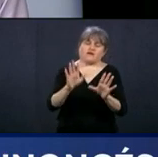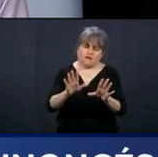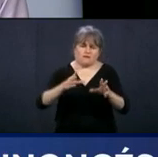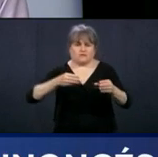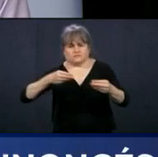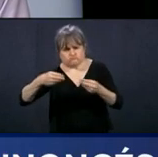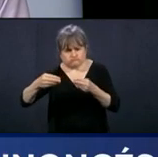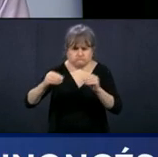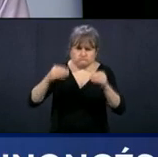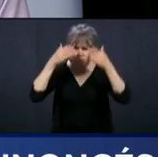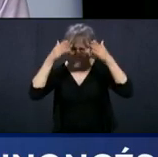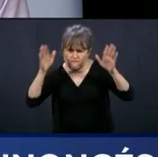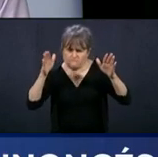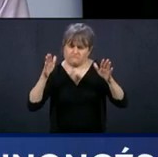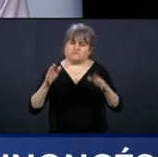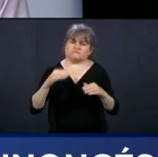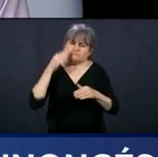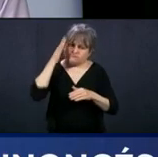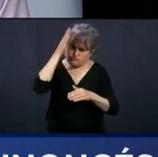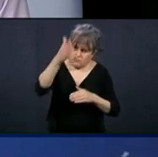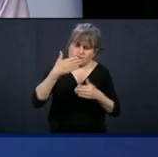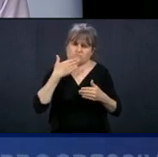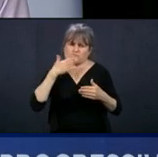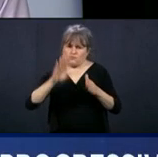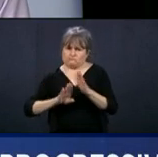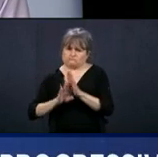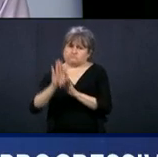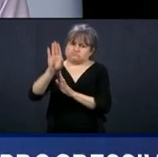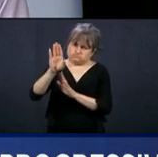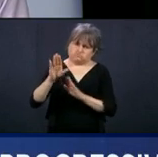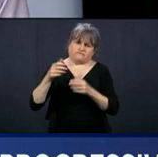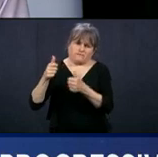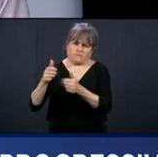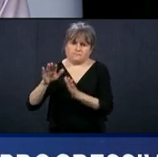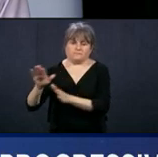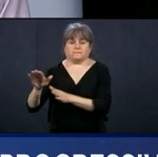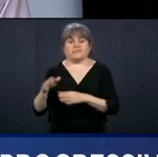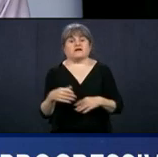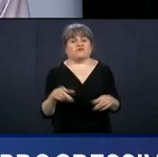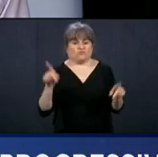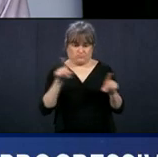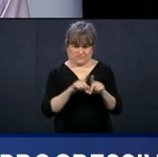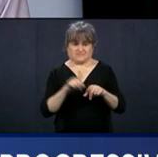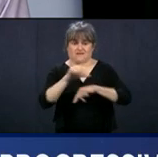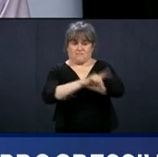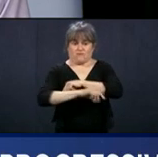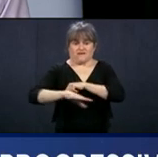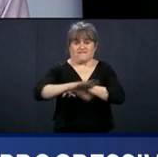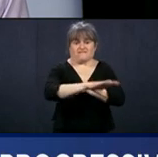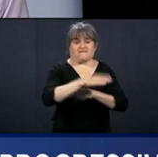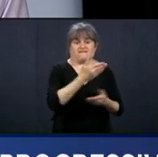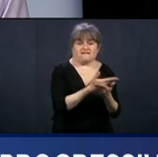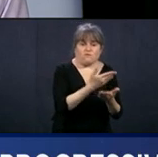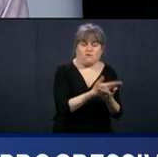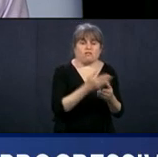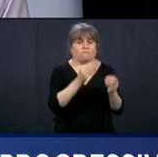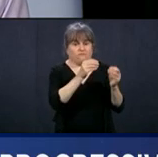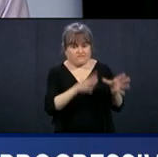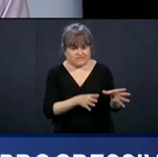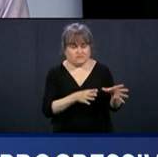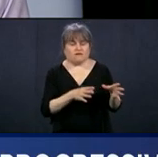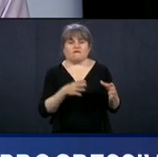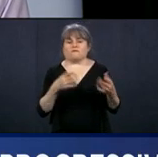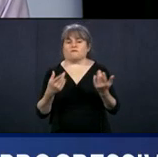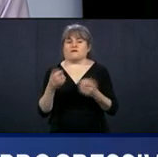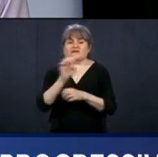dans les premiers temps. On sait que plusieurs enseignants aussi, plusieurs éducateurs sont inquiets pour leur santé. Et ça se comprend. C'est